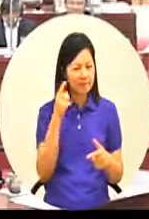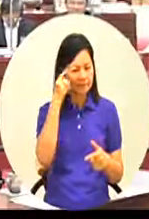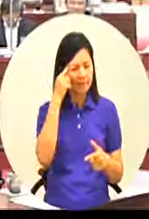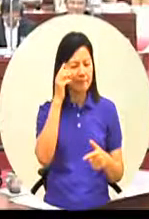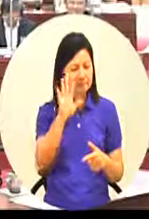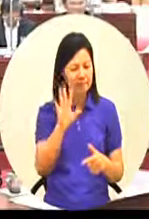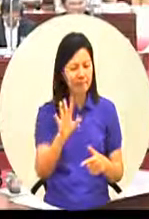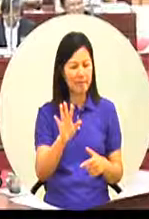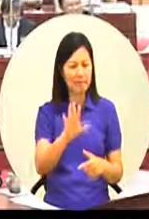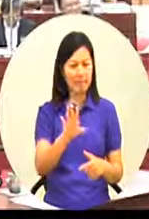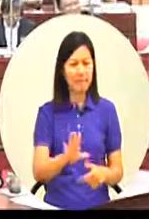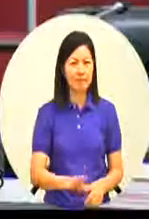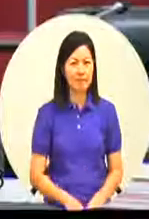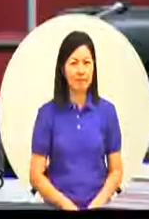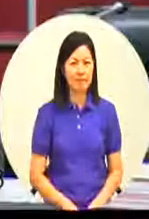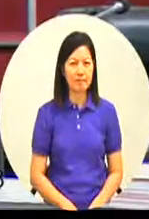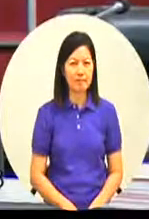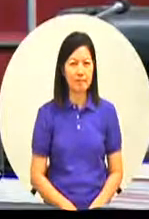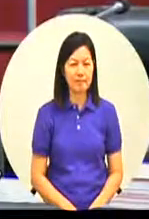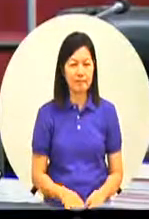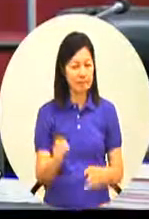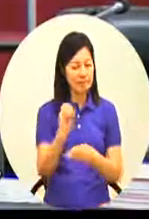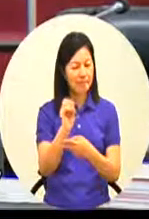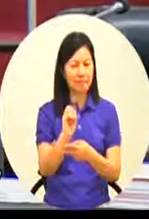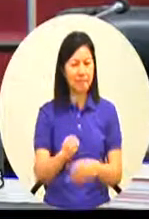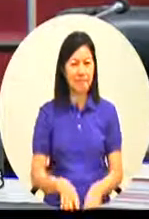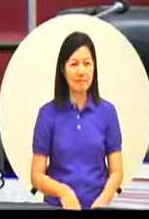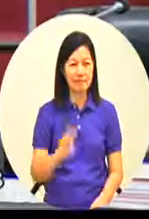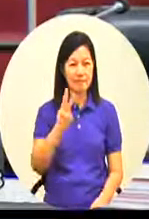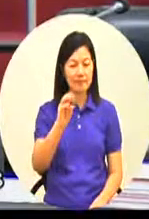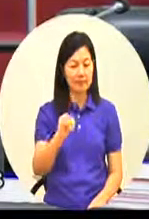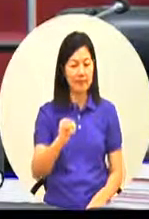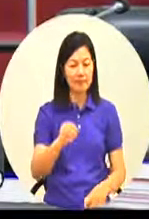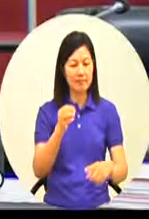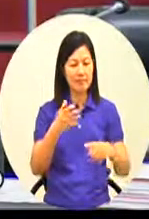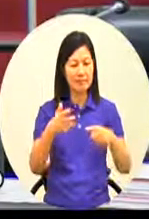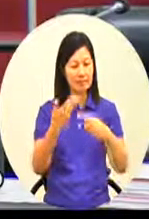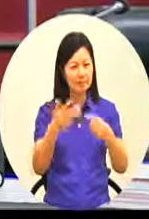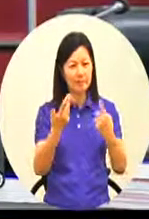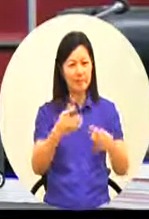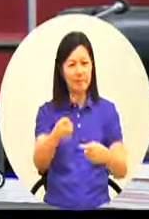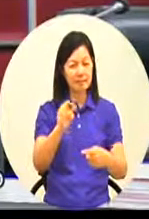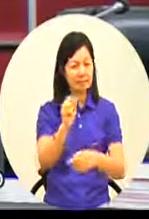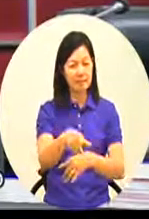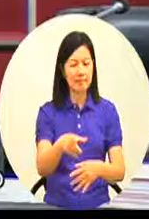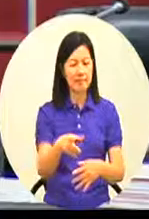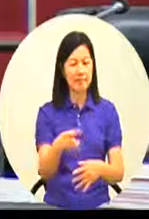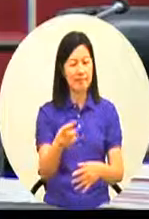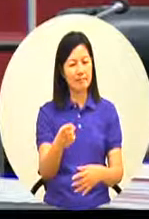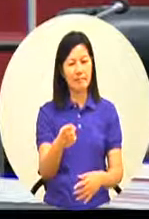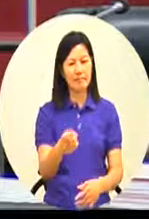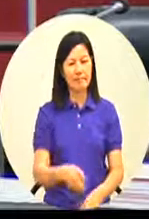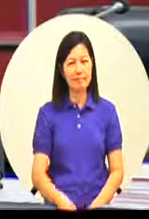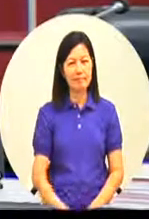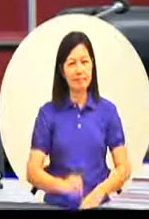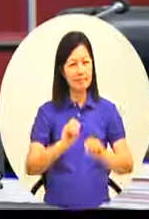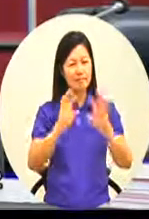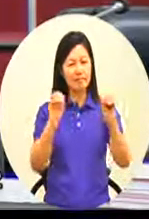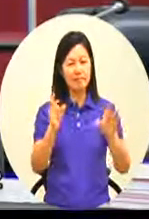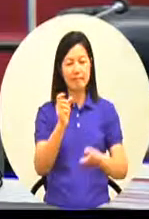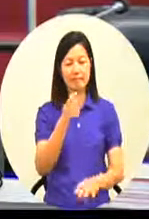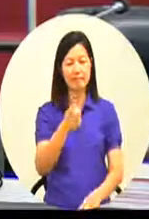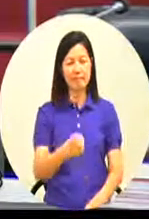有。主席，咱家连3万块怕被子都无人要来买啊。 所以推袂定。 好，